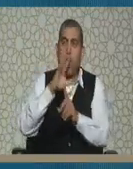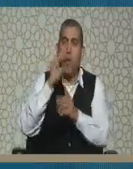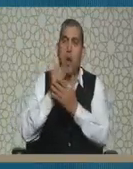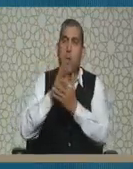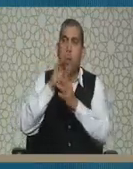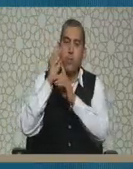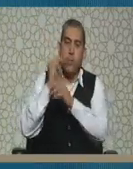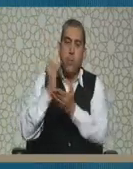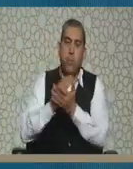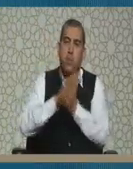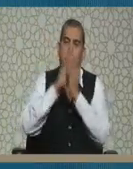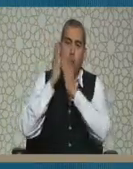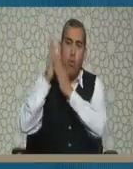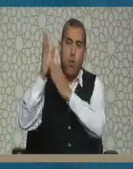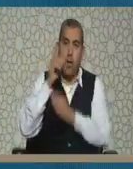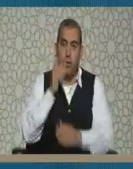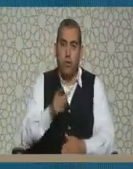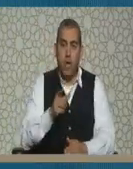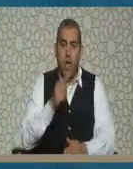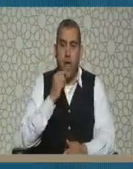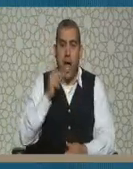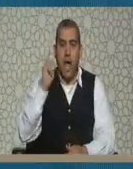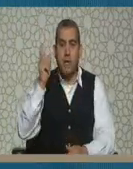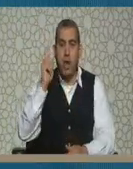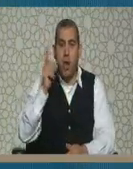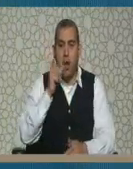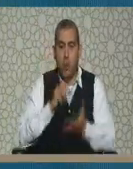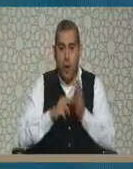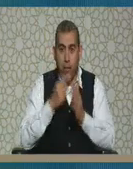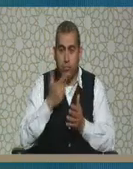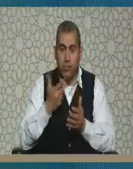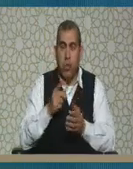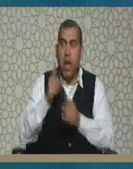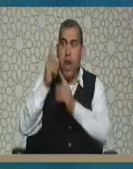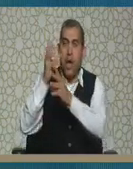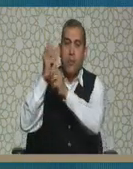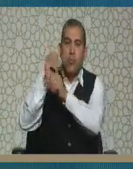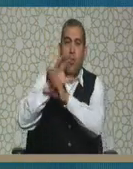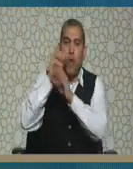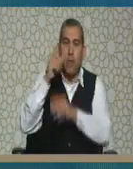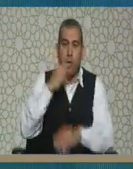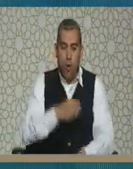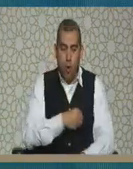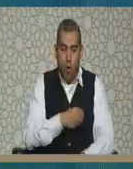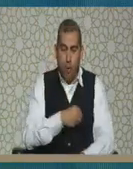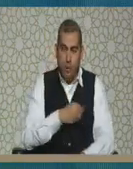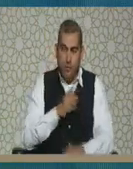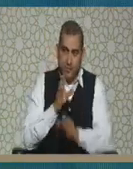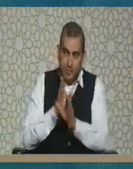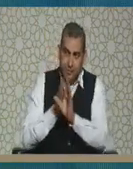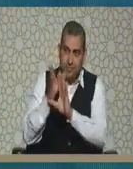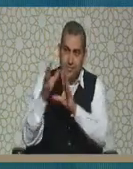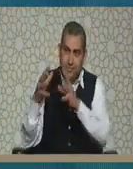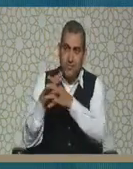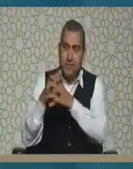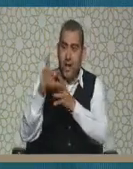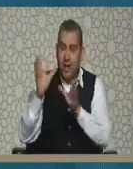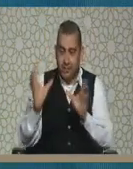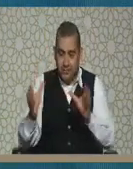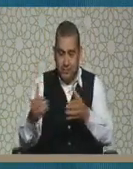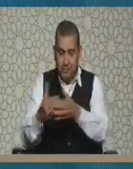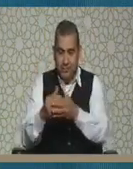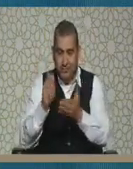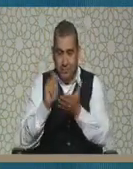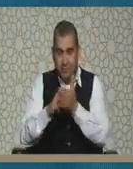كان الله يقول اذا دخل شوف بقى الكلام بقى اذا دخل المحبون في حضرتي فان حضرتي مكتوب